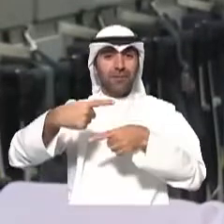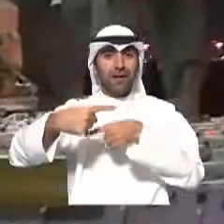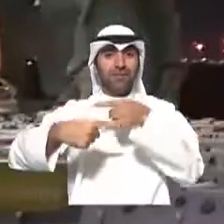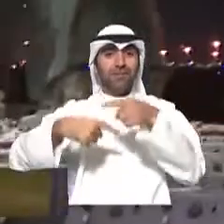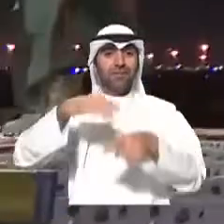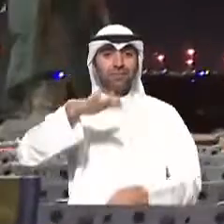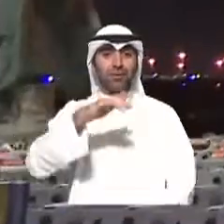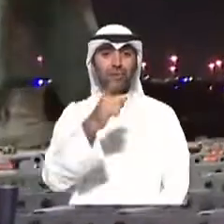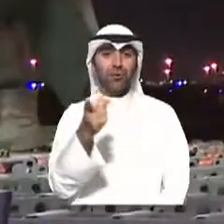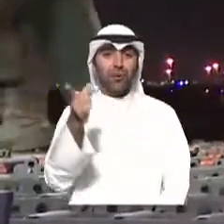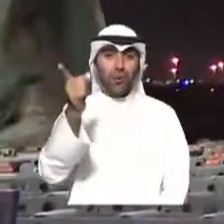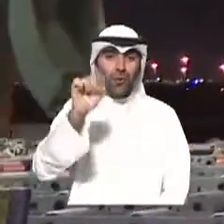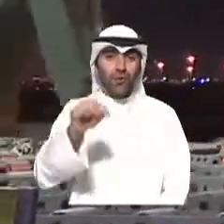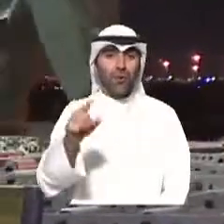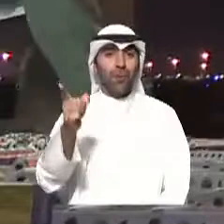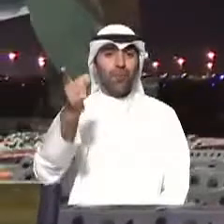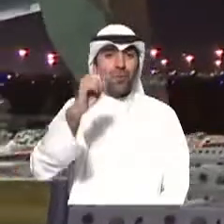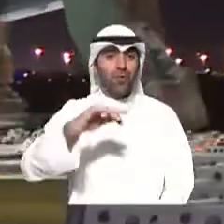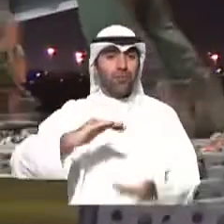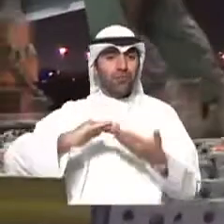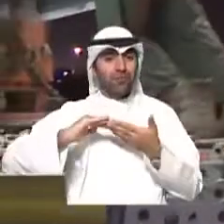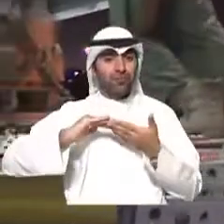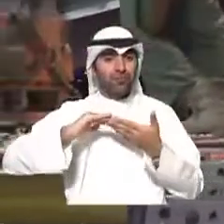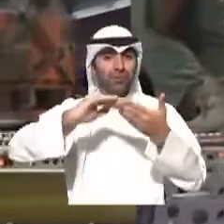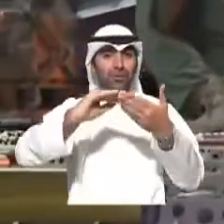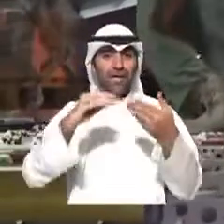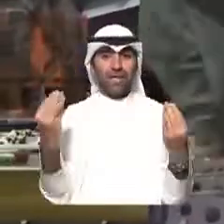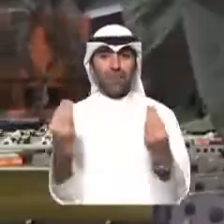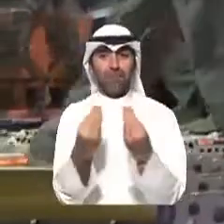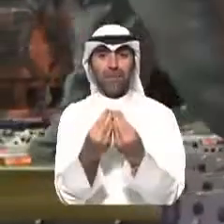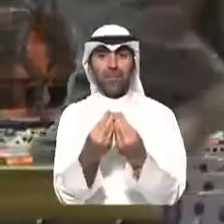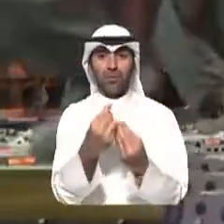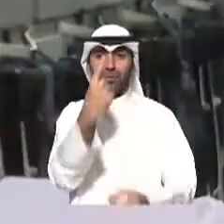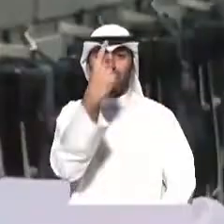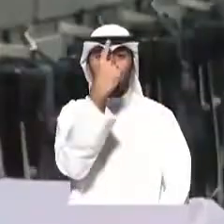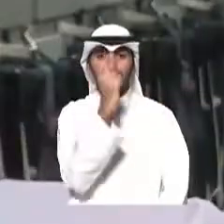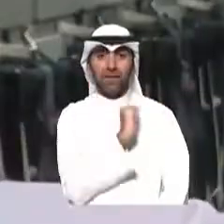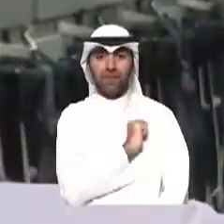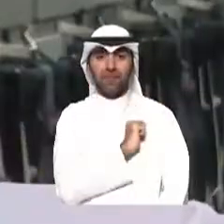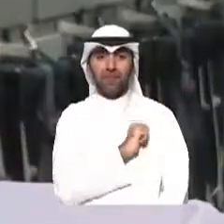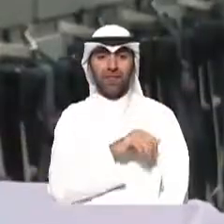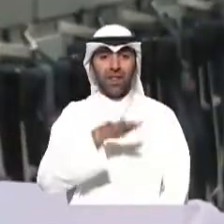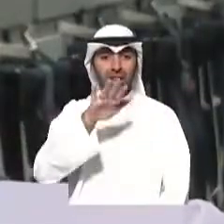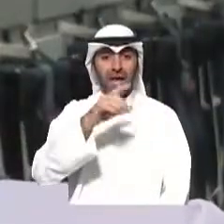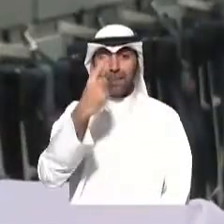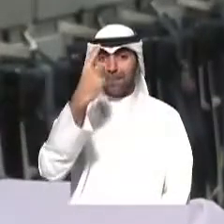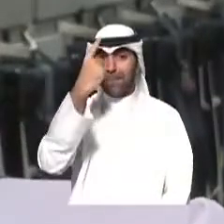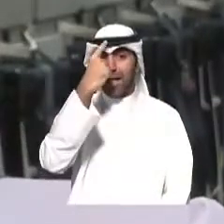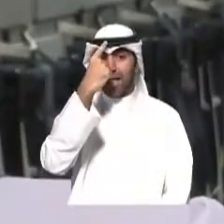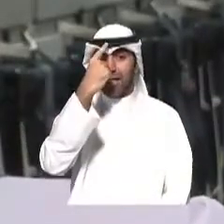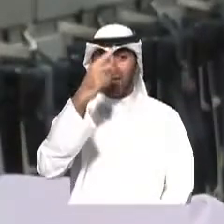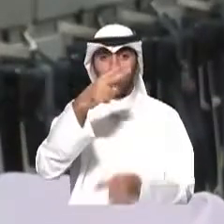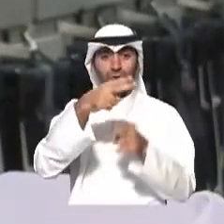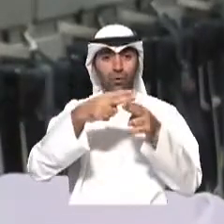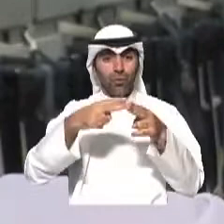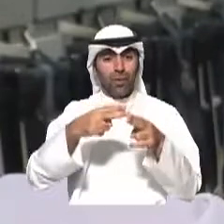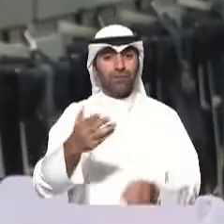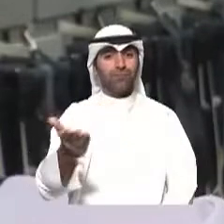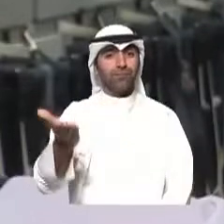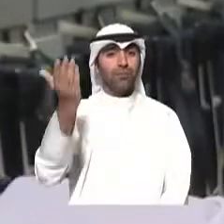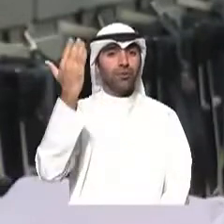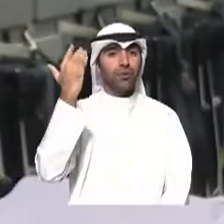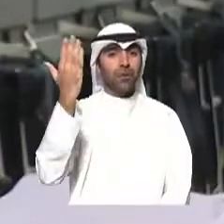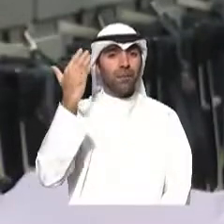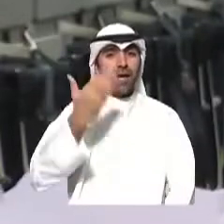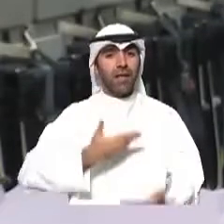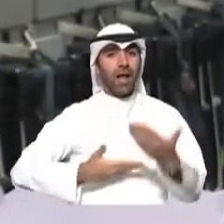الهند. ونعرف احنا العلاقات التاريخيه وطويله مع اصدقائنا واخواننا